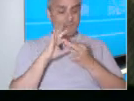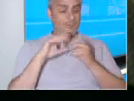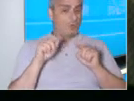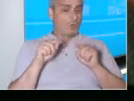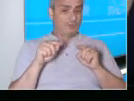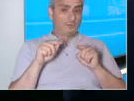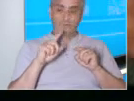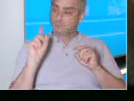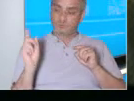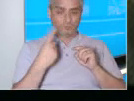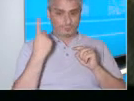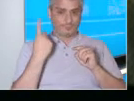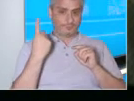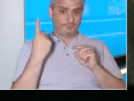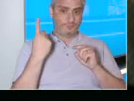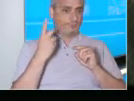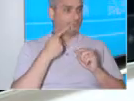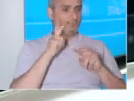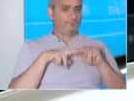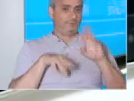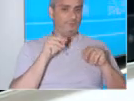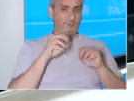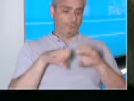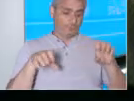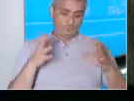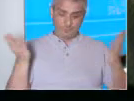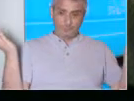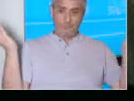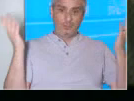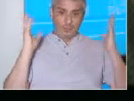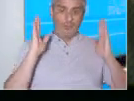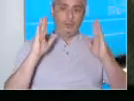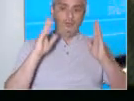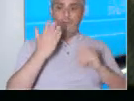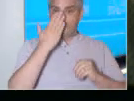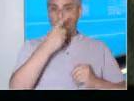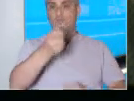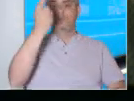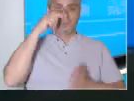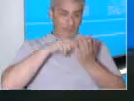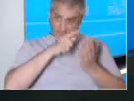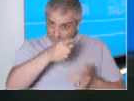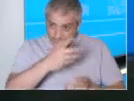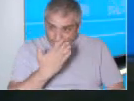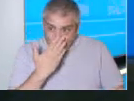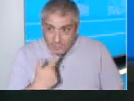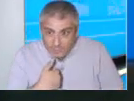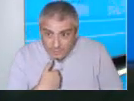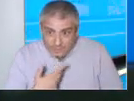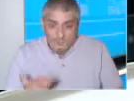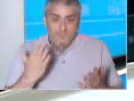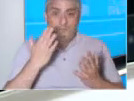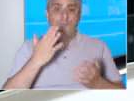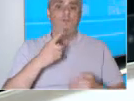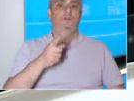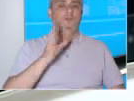הזה לכולם, לכל הגורמים... אתה אמרתם יום אחרי הבחירות, אתם מתפצלים. אז אתה רואה, אז גם זה, זה הכזבנו אותך. בגלל זה אתה מתאכזב, גלסנר. זה